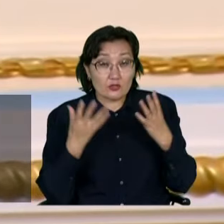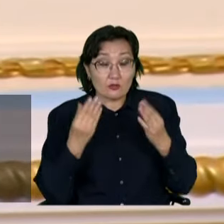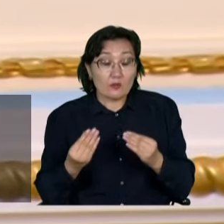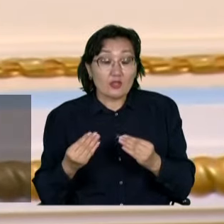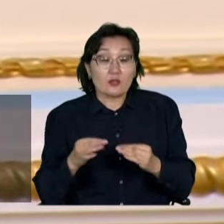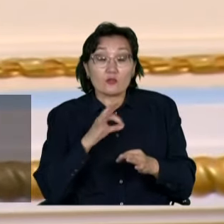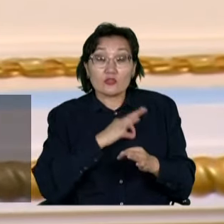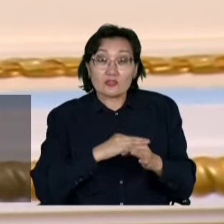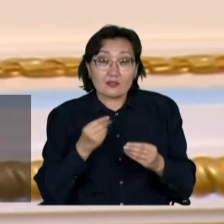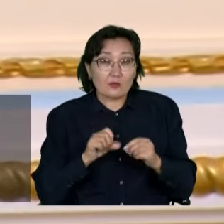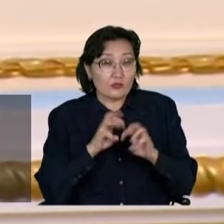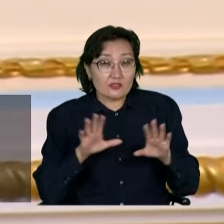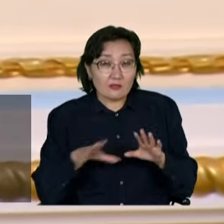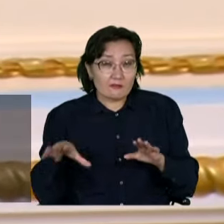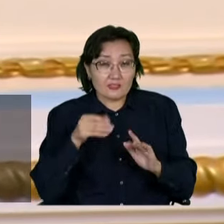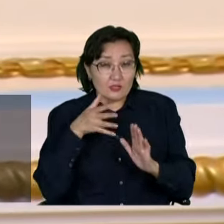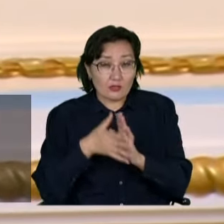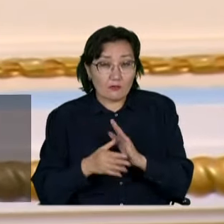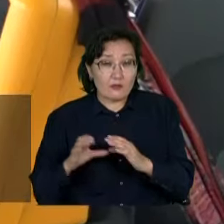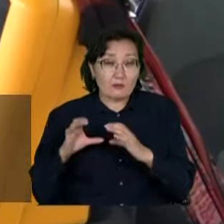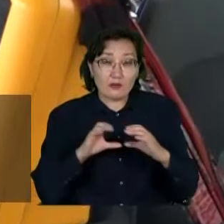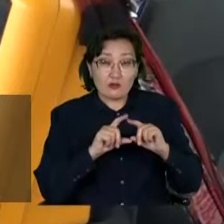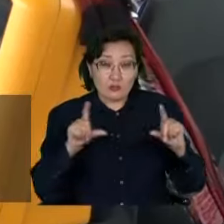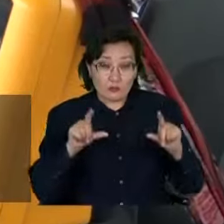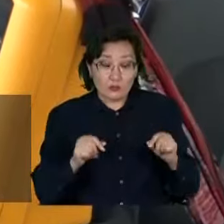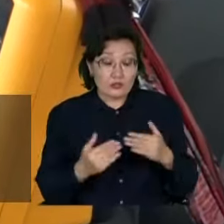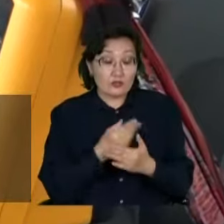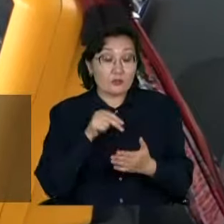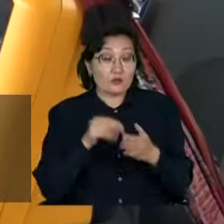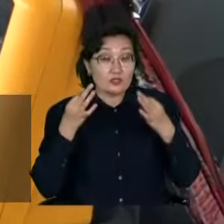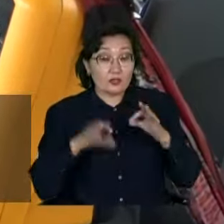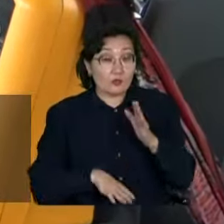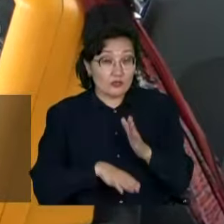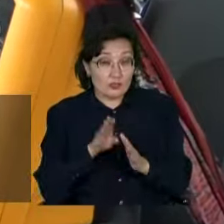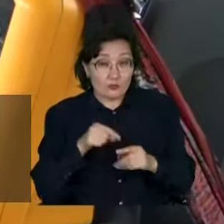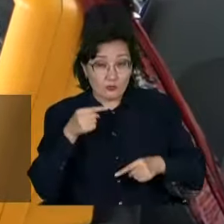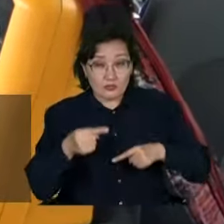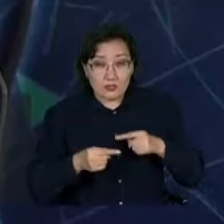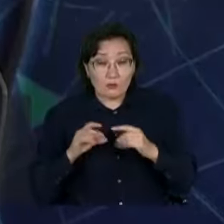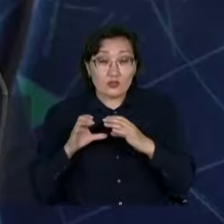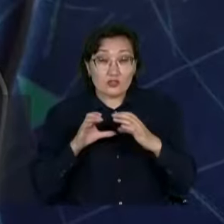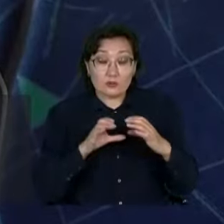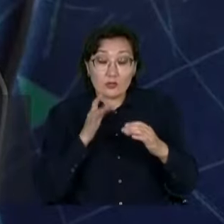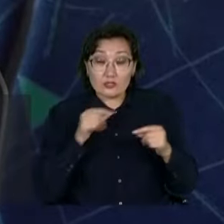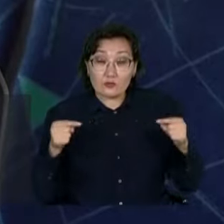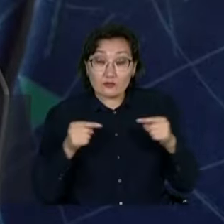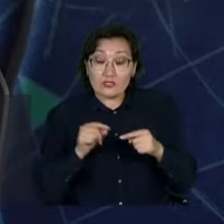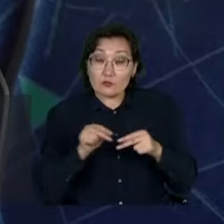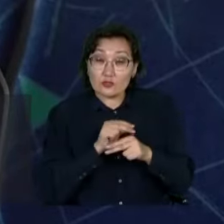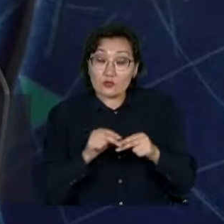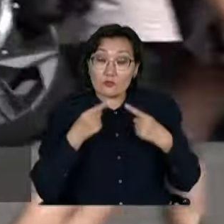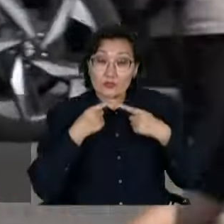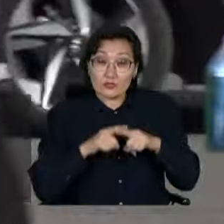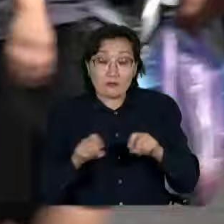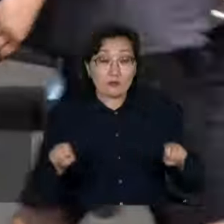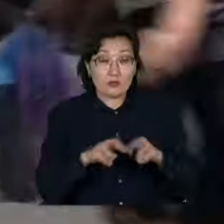оплаты проезда не покрывают всех затрат перевозчиков. Новый тариф позволит улучшить регулярность маршрутов, своевременно ремонтировать технику